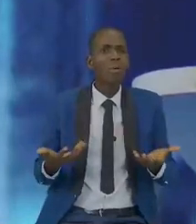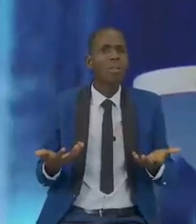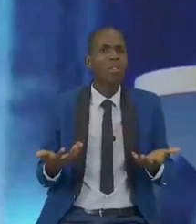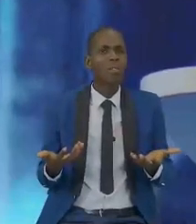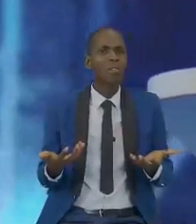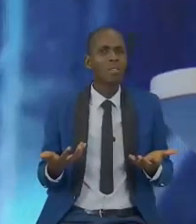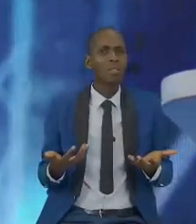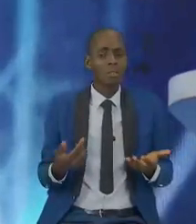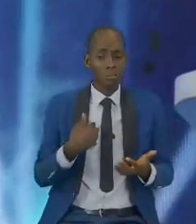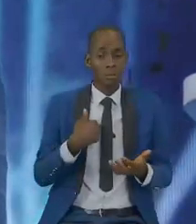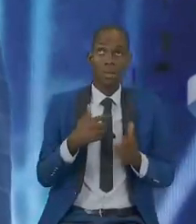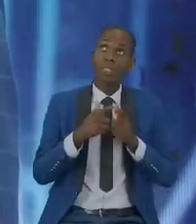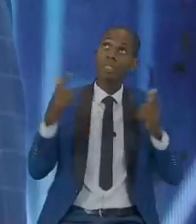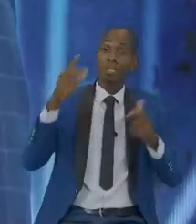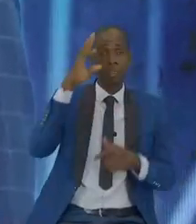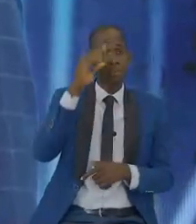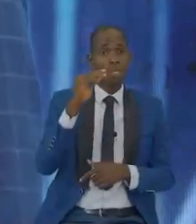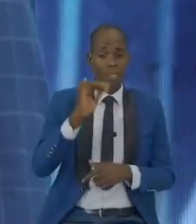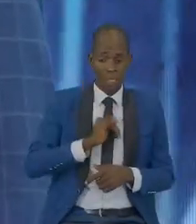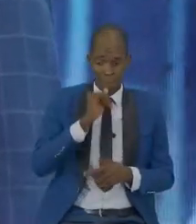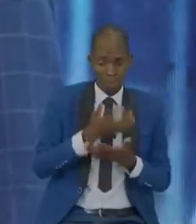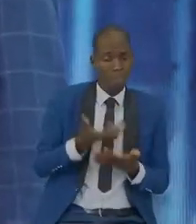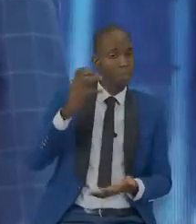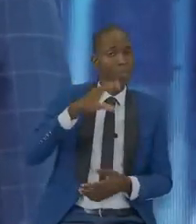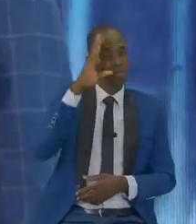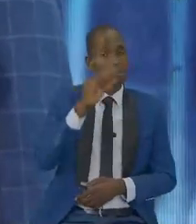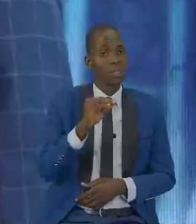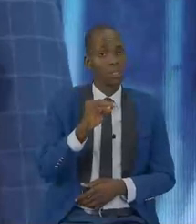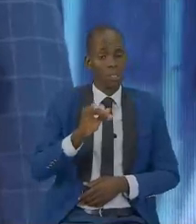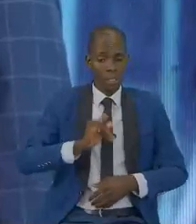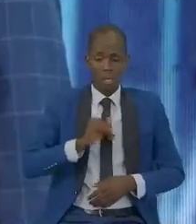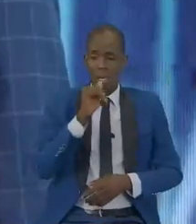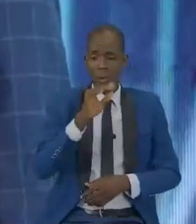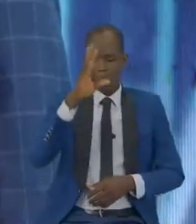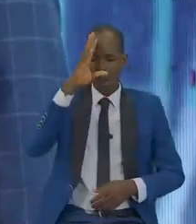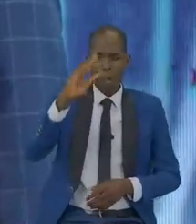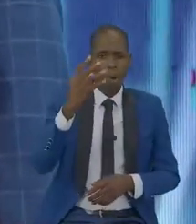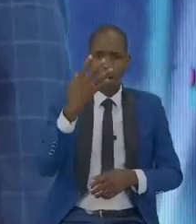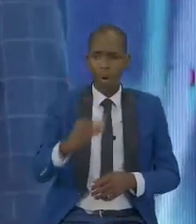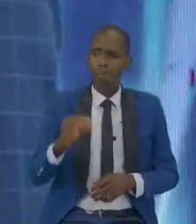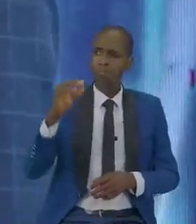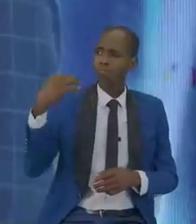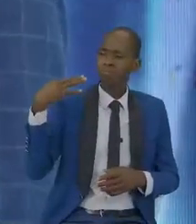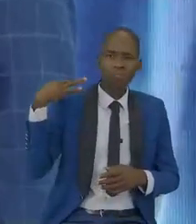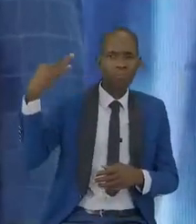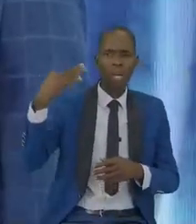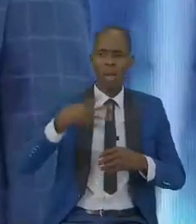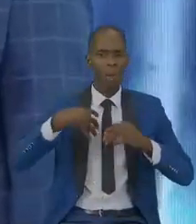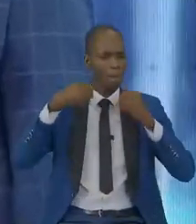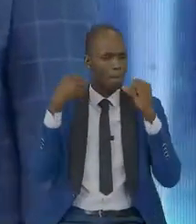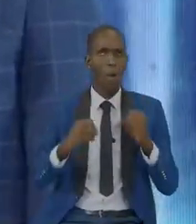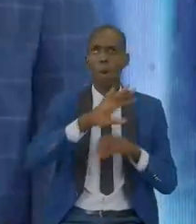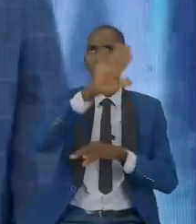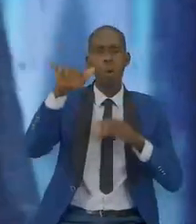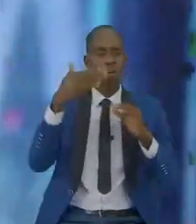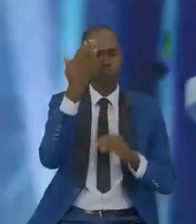Il s'est énervé. Du quoi? Mais moi, un grand homme, moi, un riche, moi, un homme de